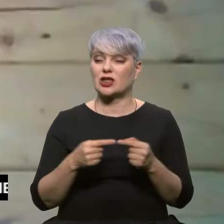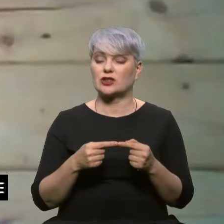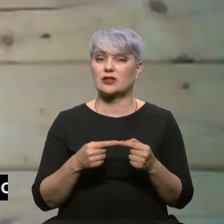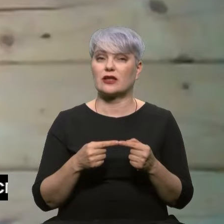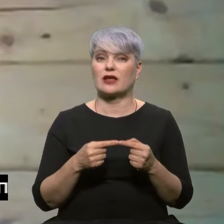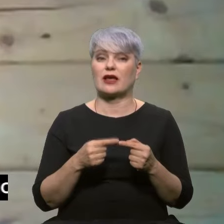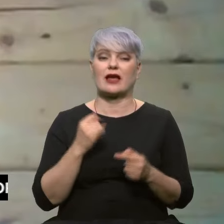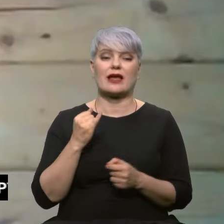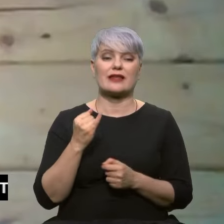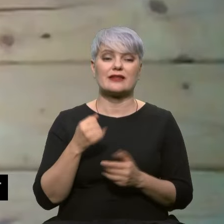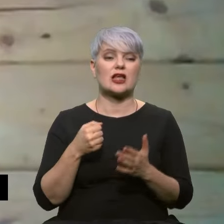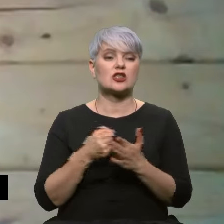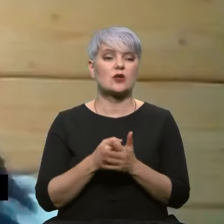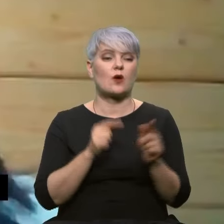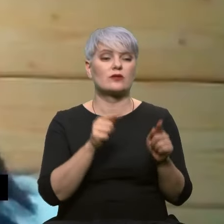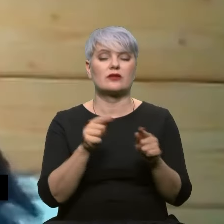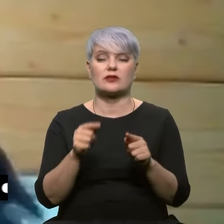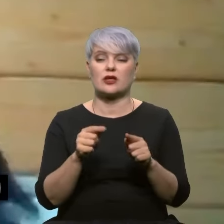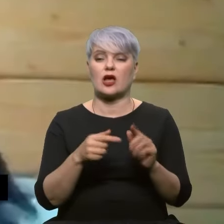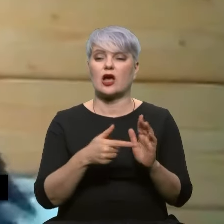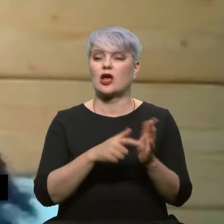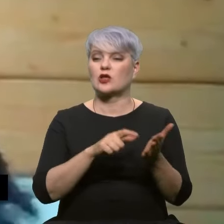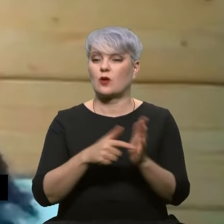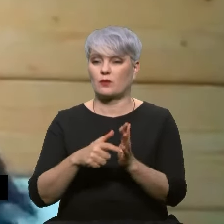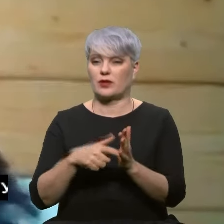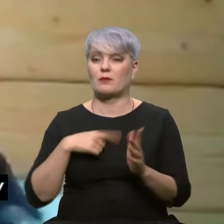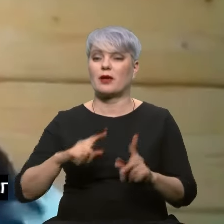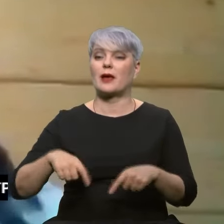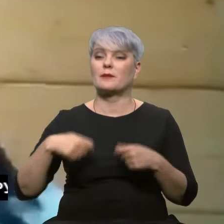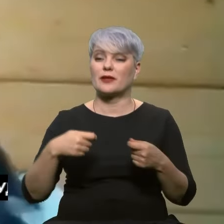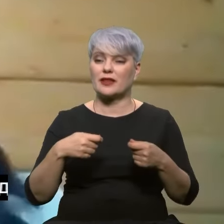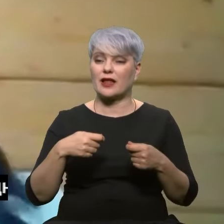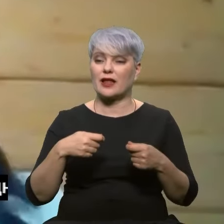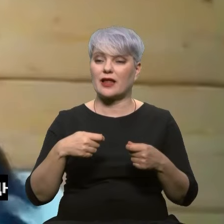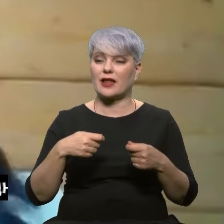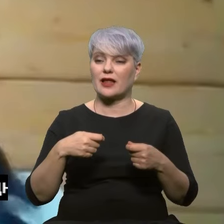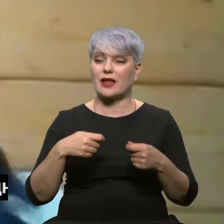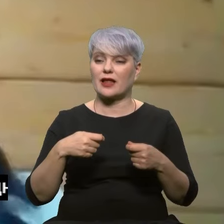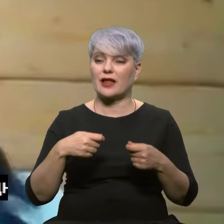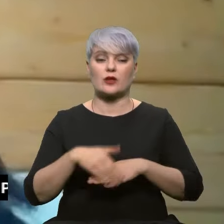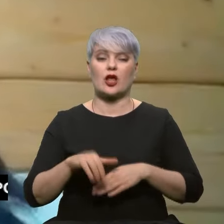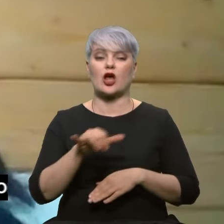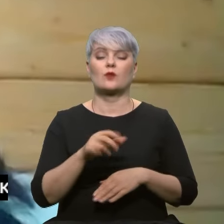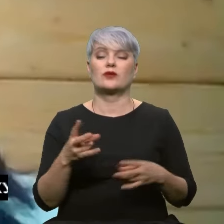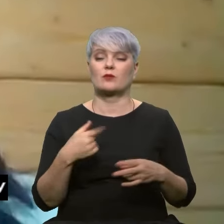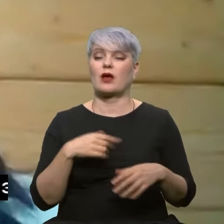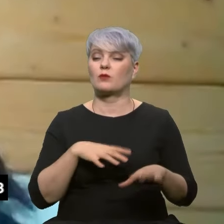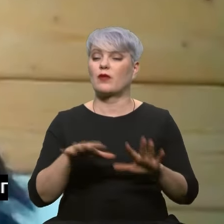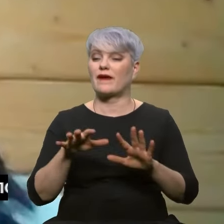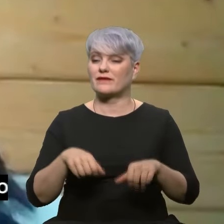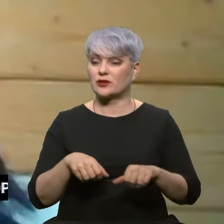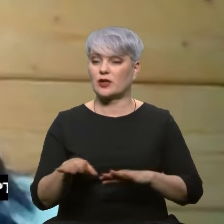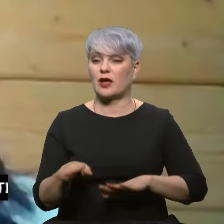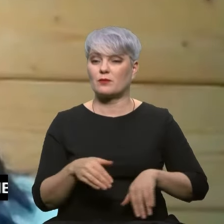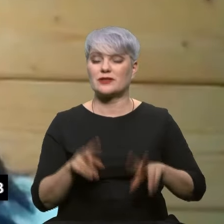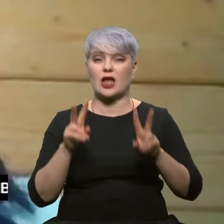інтерес до конкретних номерів проживання. Передали контакти туди, куди треба. В нас було вилучено після